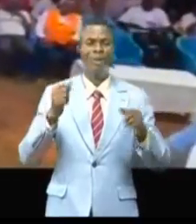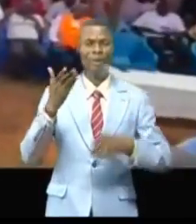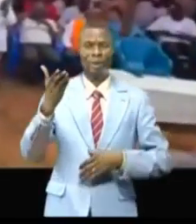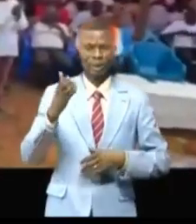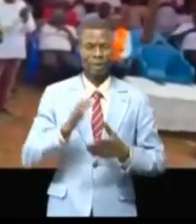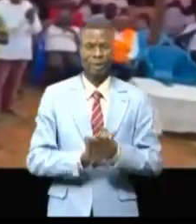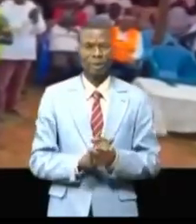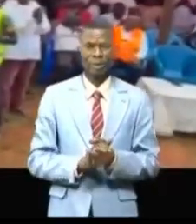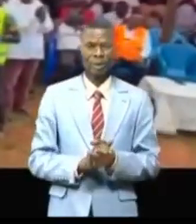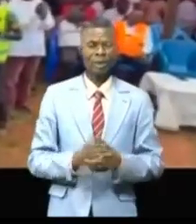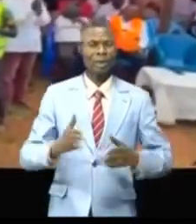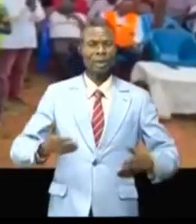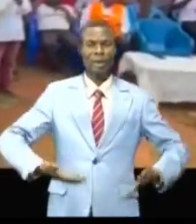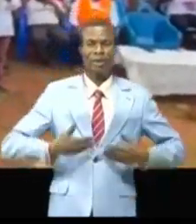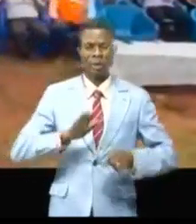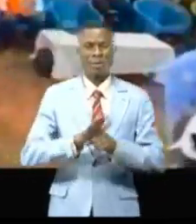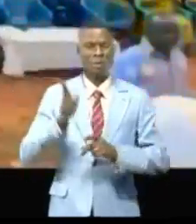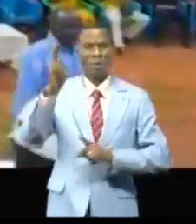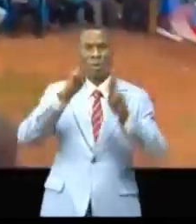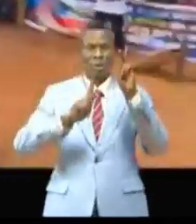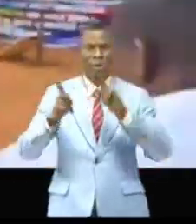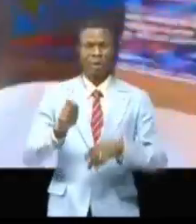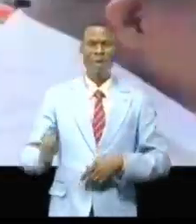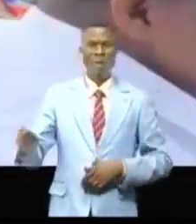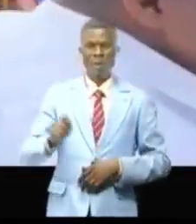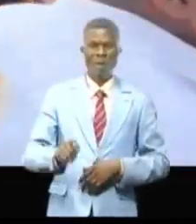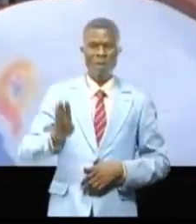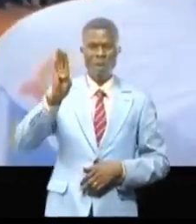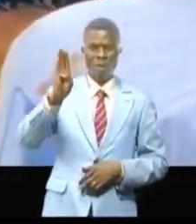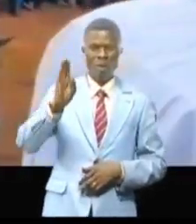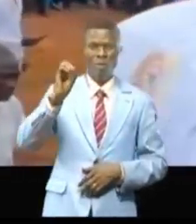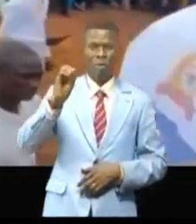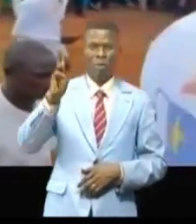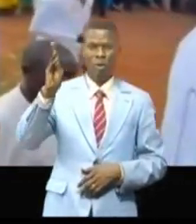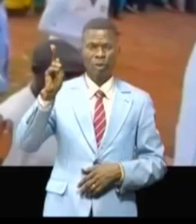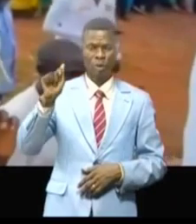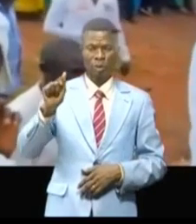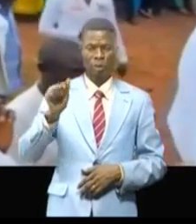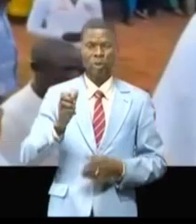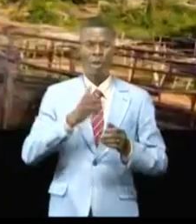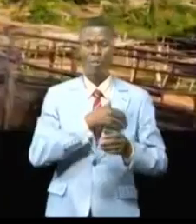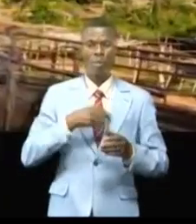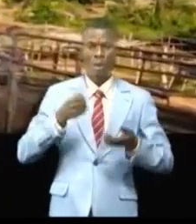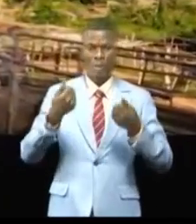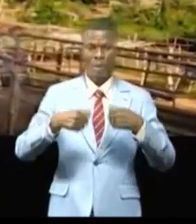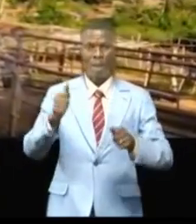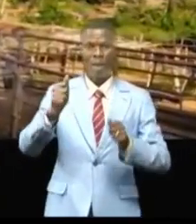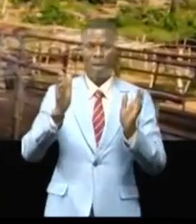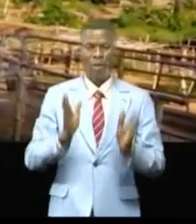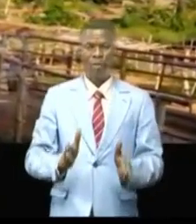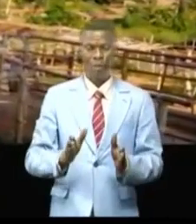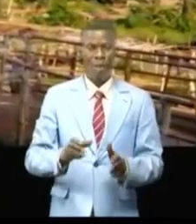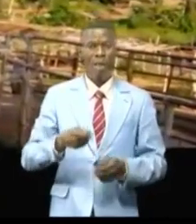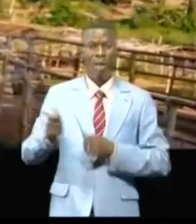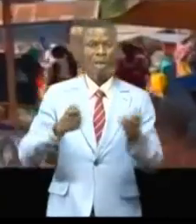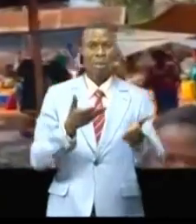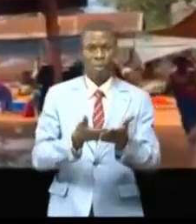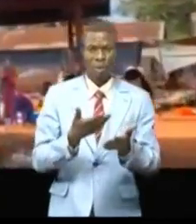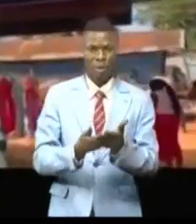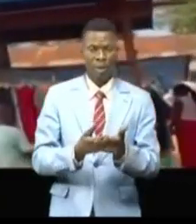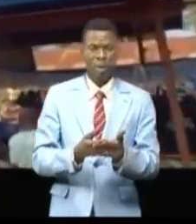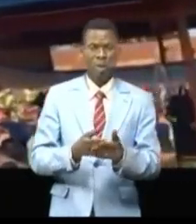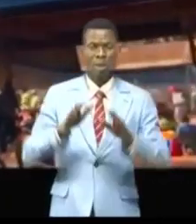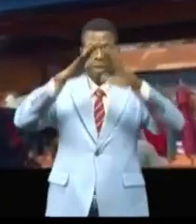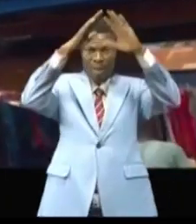un vrai nouf de soulagement pour la population du territoire de Poko, car les vendeuses et vendeurs du marché Nangbongbo ont désormais de